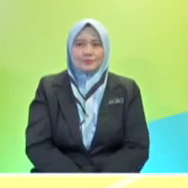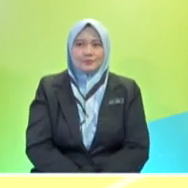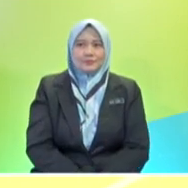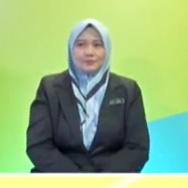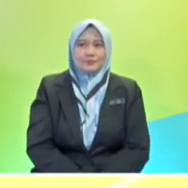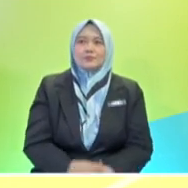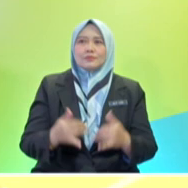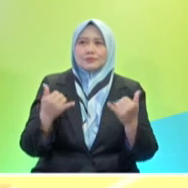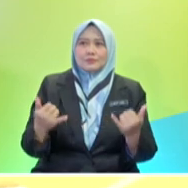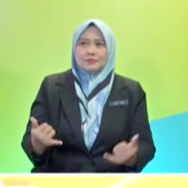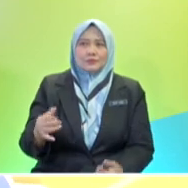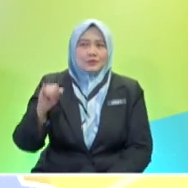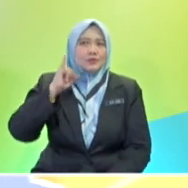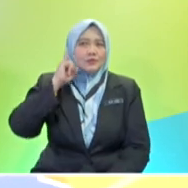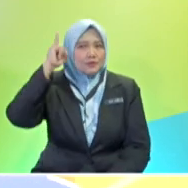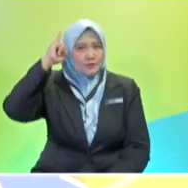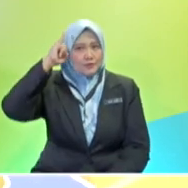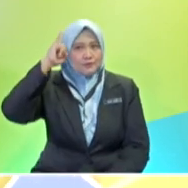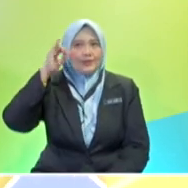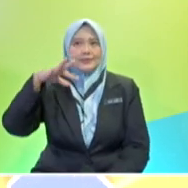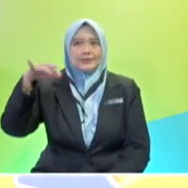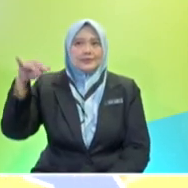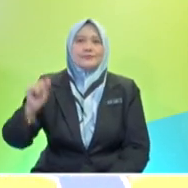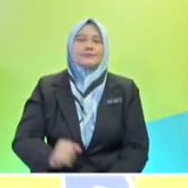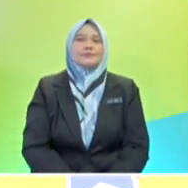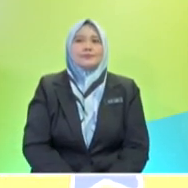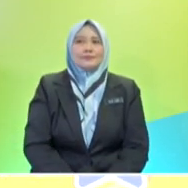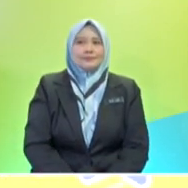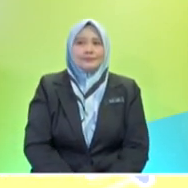dahulu ejakan perkataan ini. Silakan Irfan.